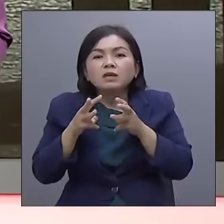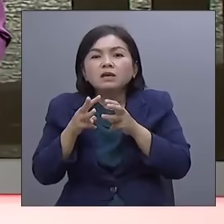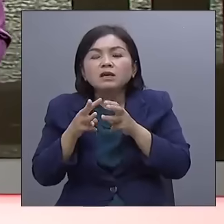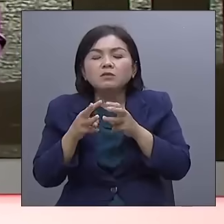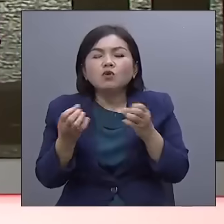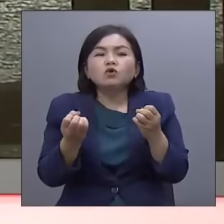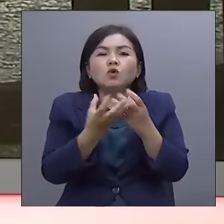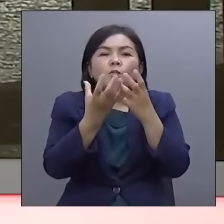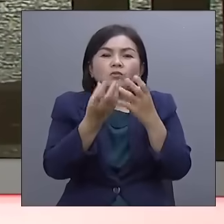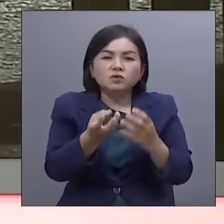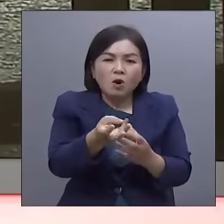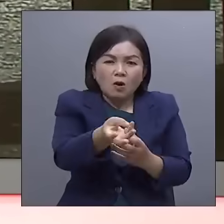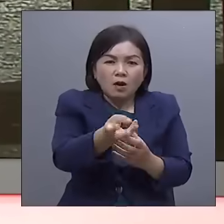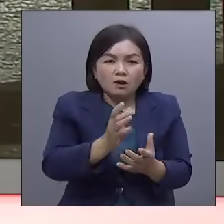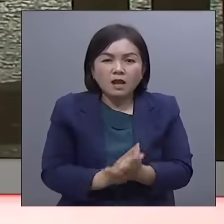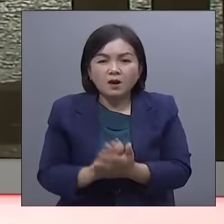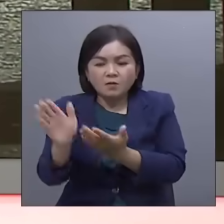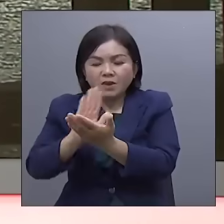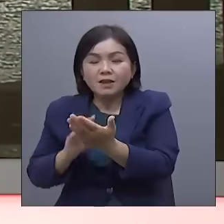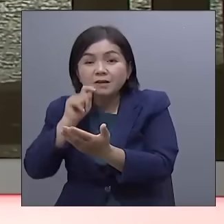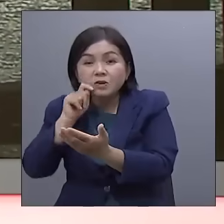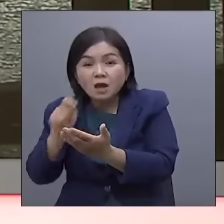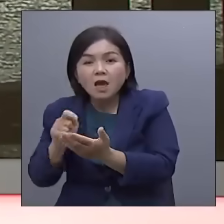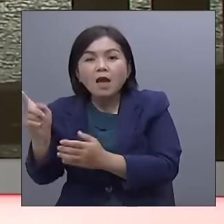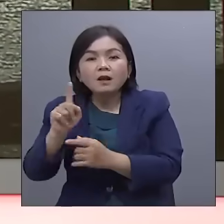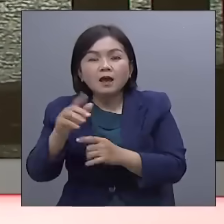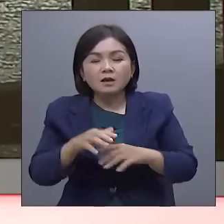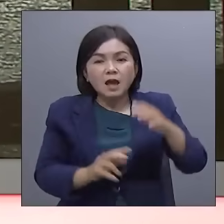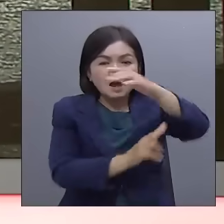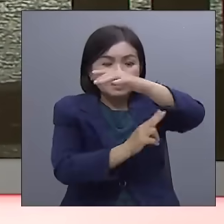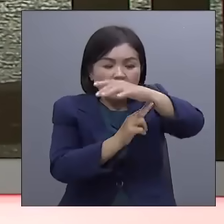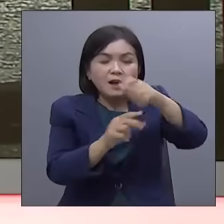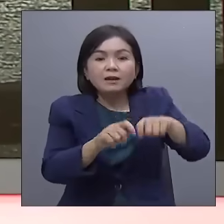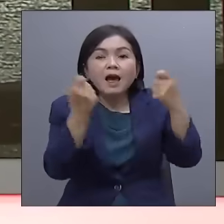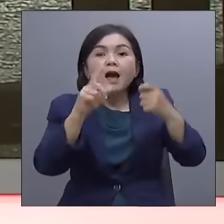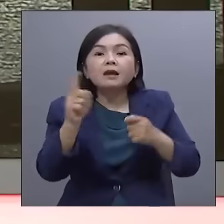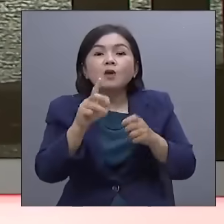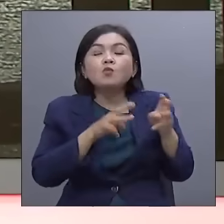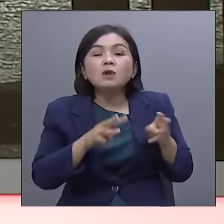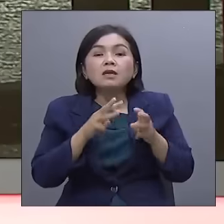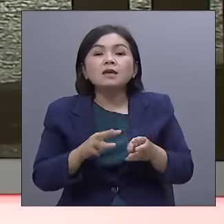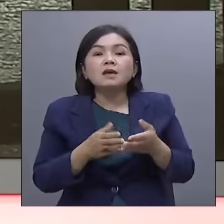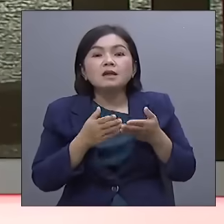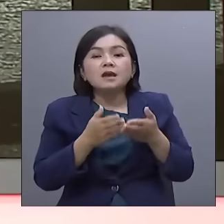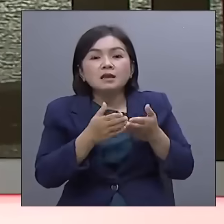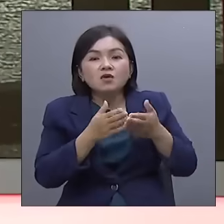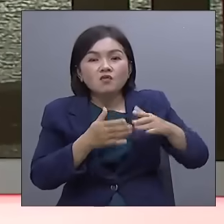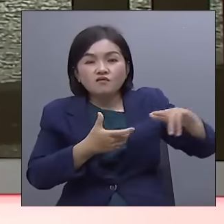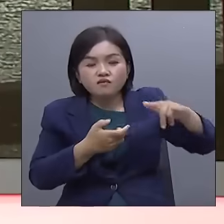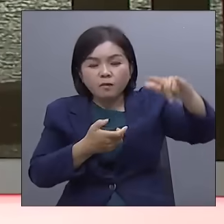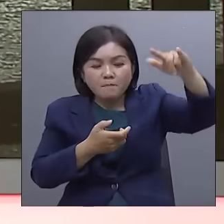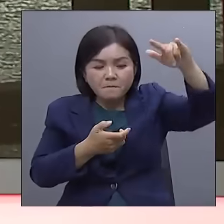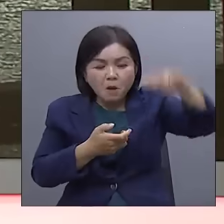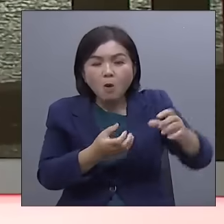แหล่งข่าวยูเครนระบุนะคะว่าอาวุธที่ใช้โจมตีสะพานรอบนี้คือเรือโดรนค่ะหรือว่ายานผิวน้ำไร้คนขับนะคะ